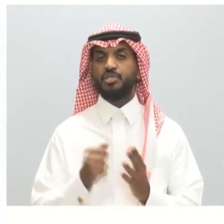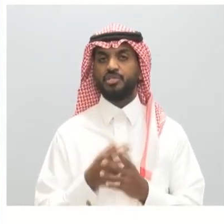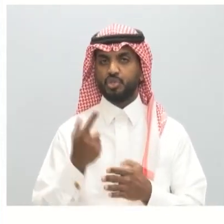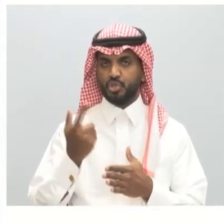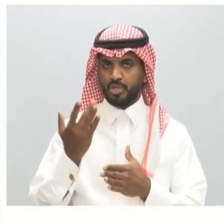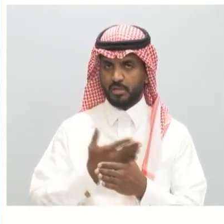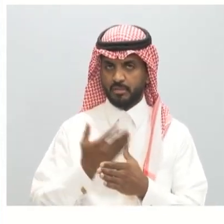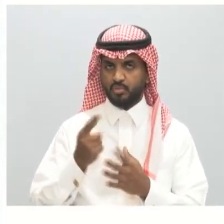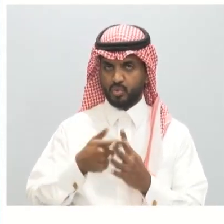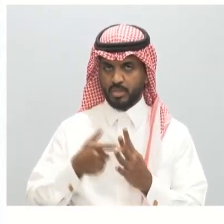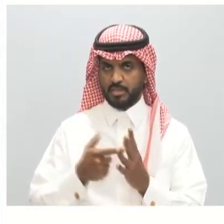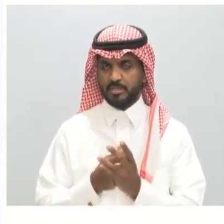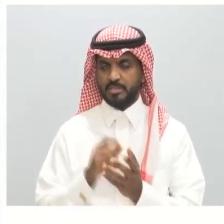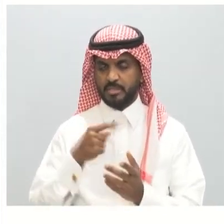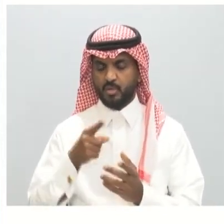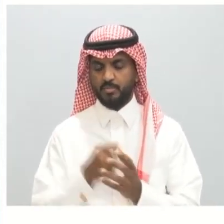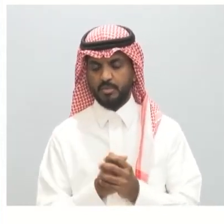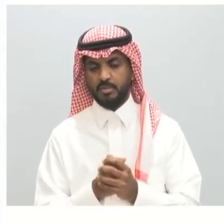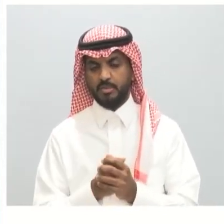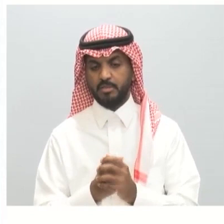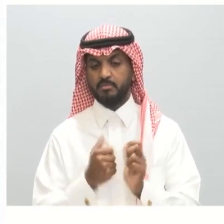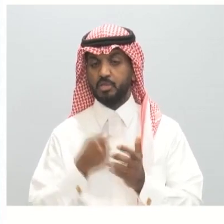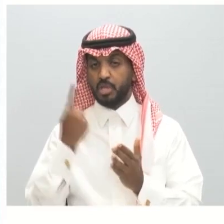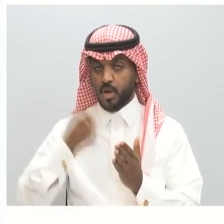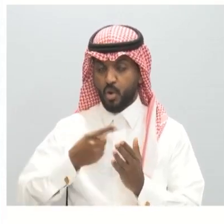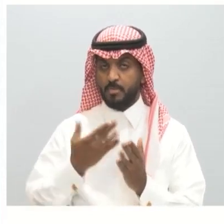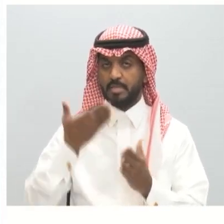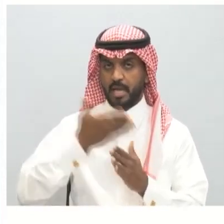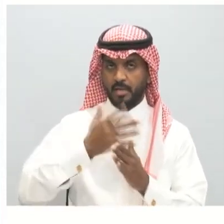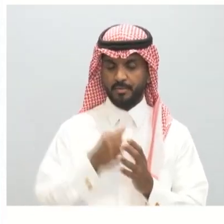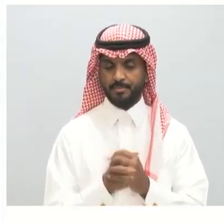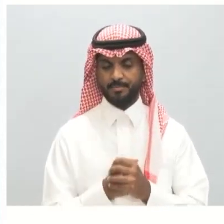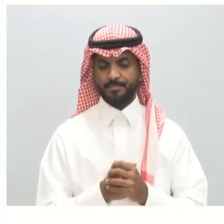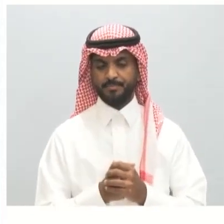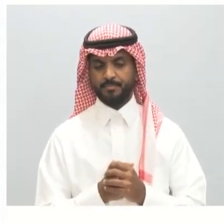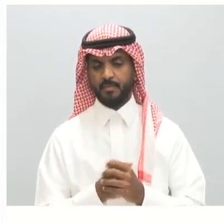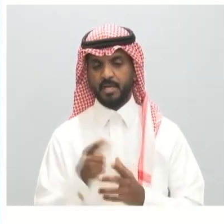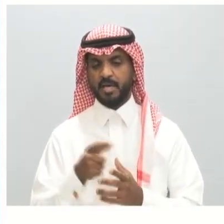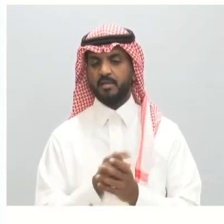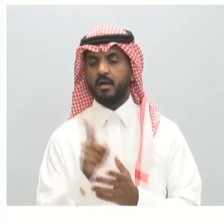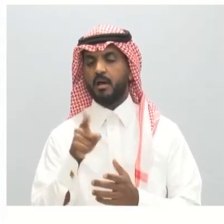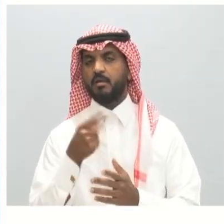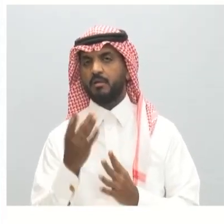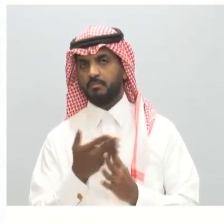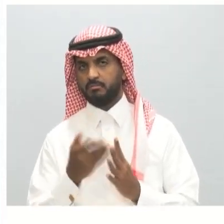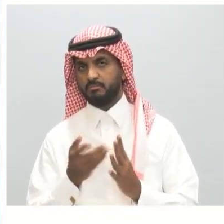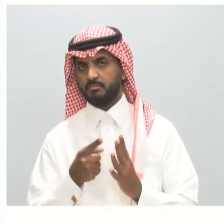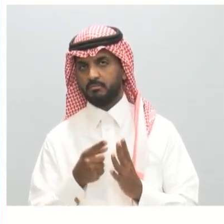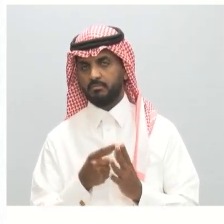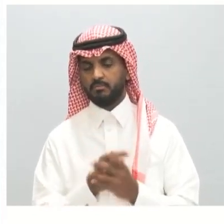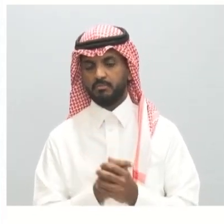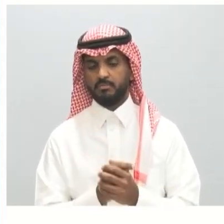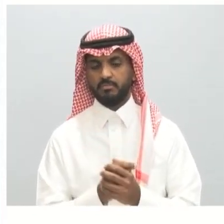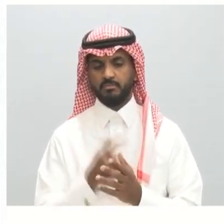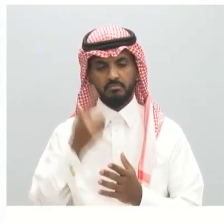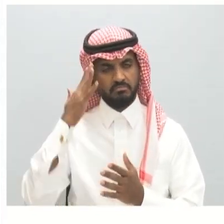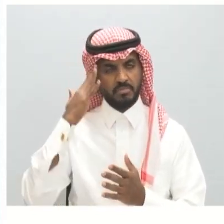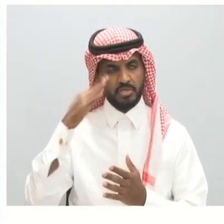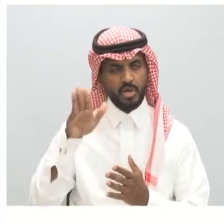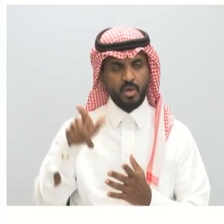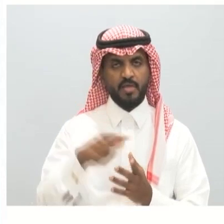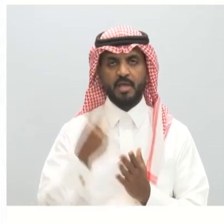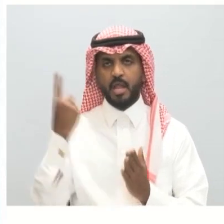صوابا يتم تشغيل الاوامر الموجوده بداخله واذا كانت نتيجه الشرط خطا فسيتم تجاهل